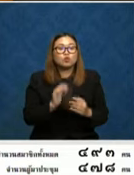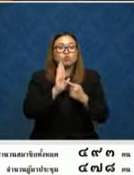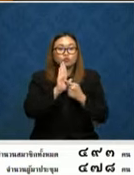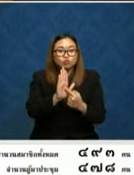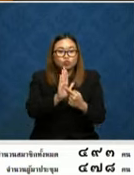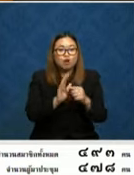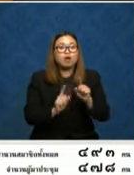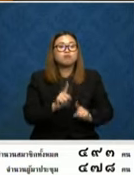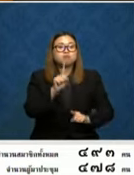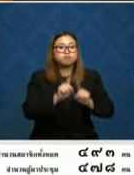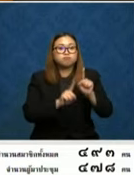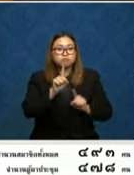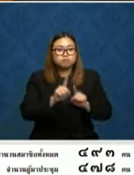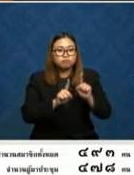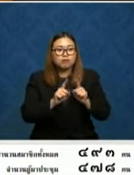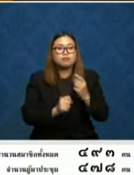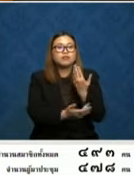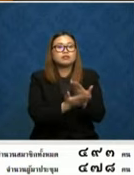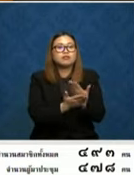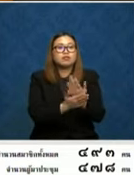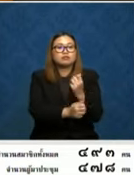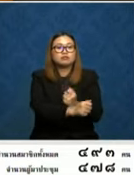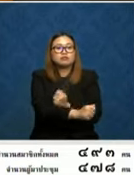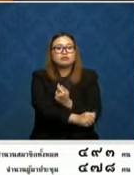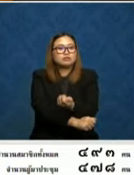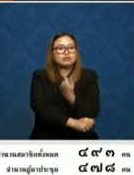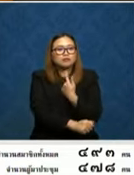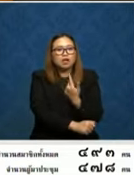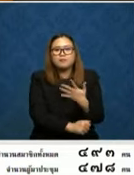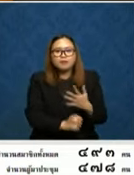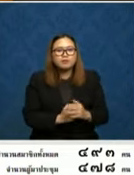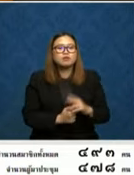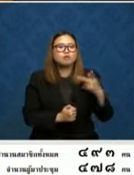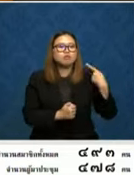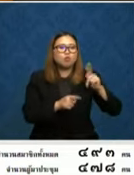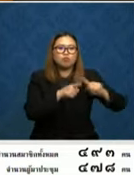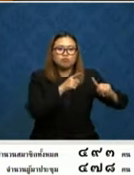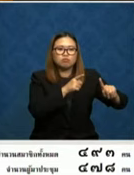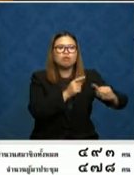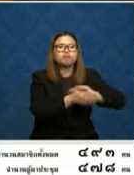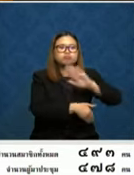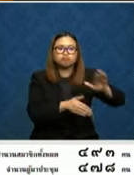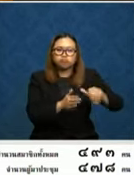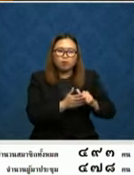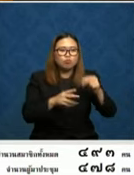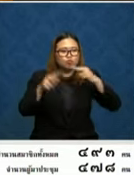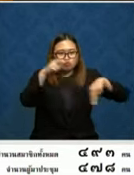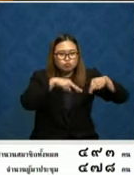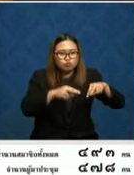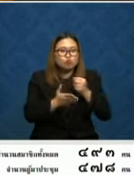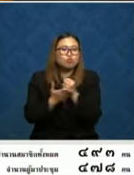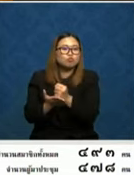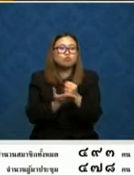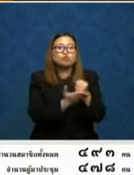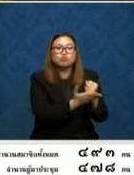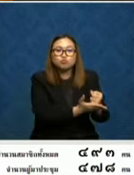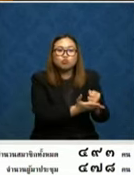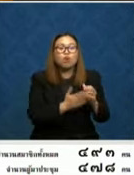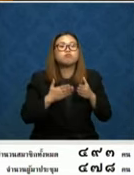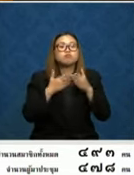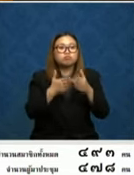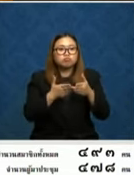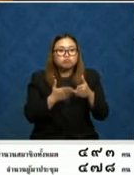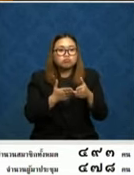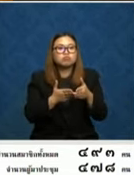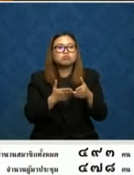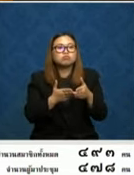ติดตามค่าค้างจ่ายเงินค่าจ้างนะครับหรือสิทธิประโยชน์อื่นๆนะครับการช่วยเหลือเรื่องของลูกเรือประมง